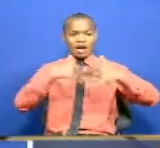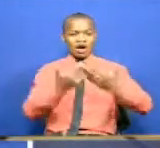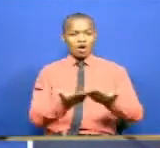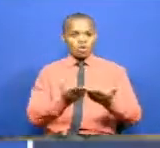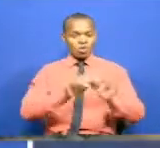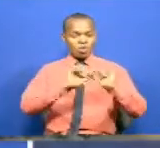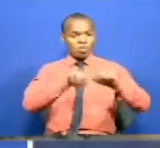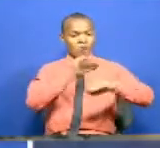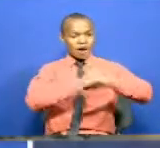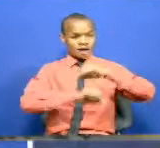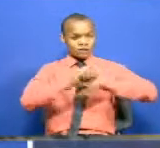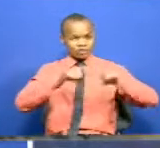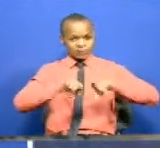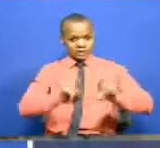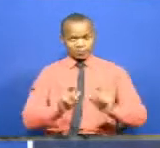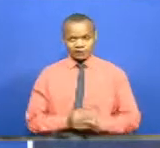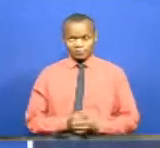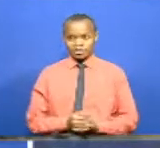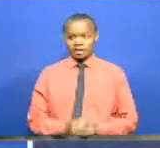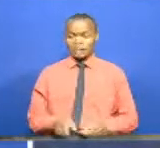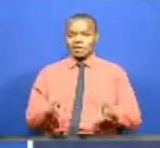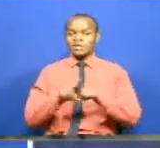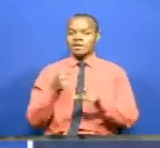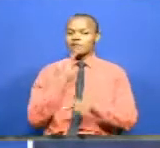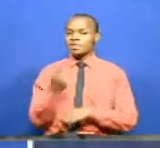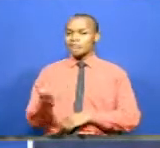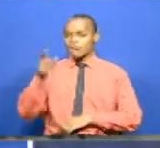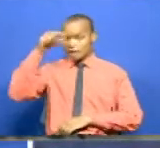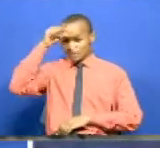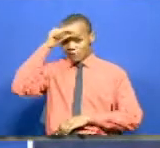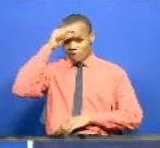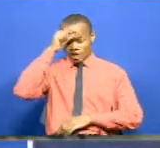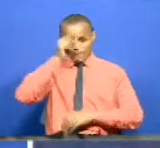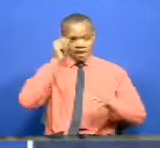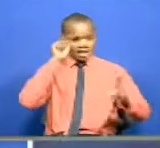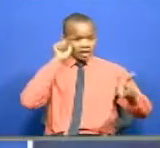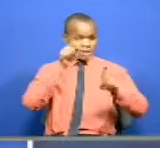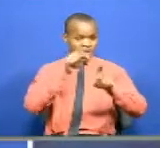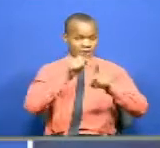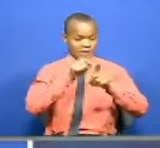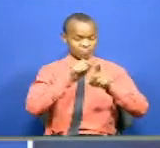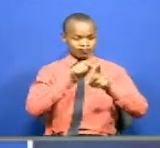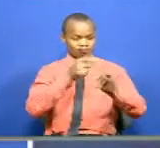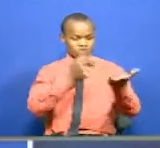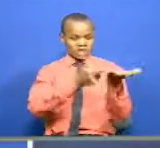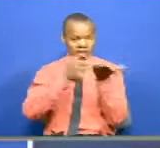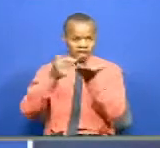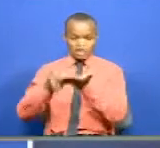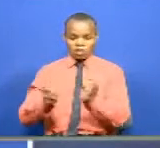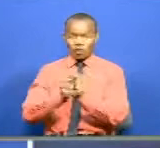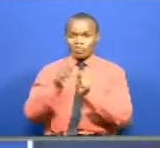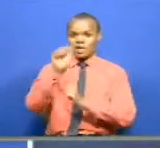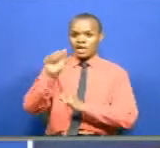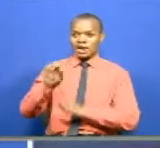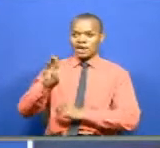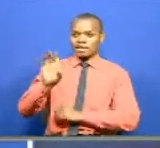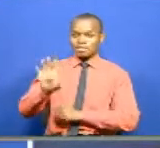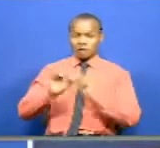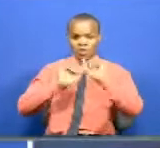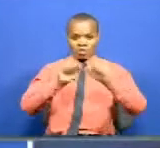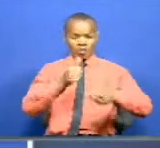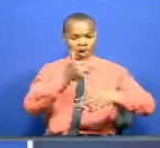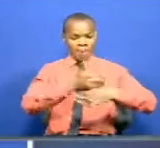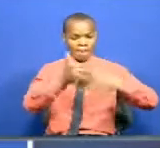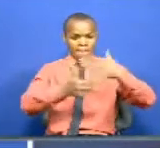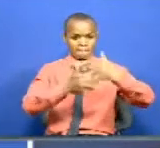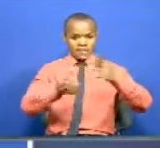yourself. Amesema serikali inapania kushauriana na wenye biashara ndogondogo kutengeneza dawati hizo. Katibu